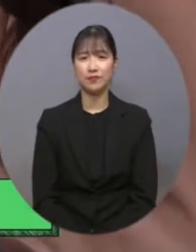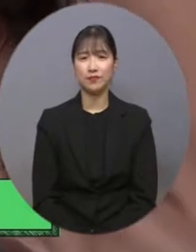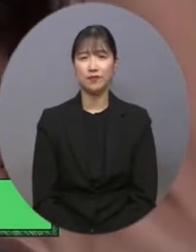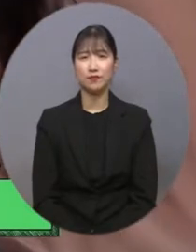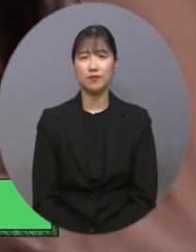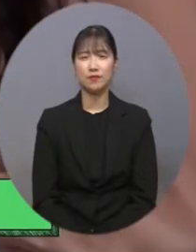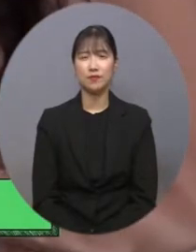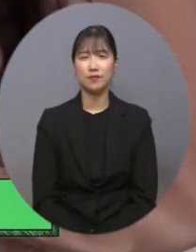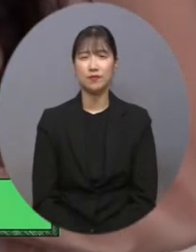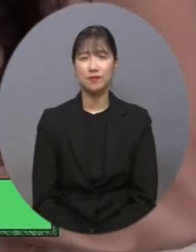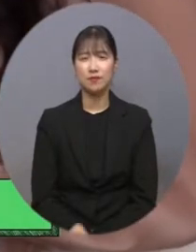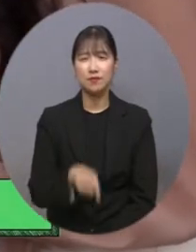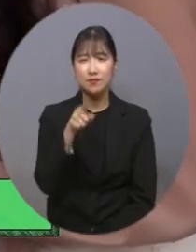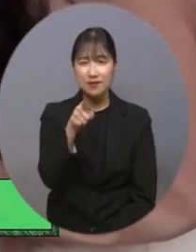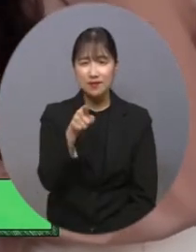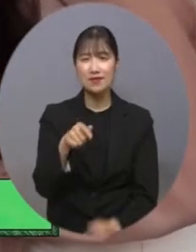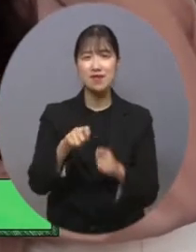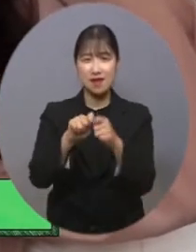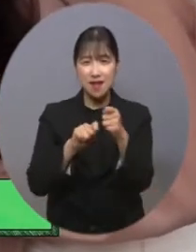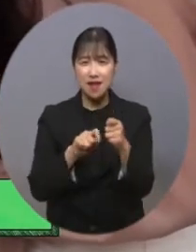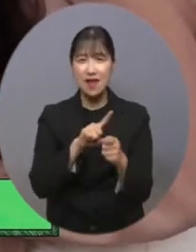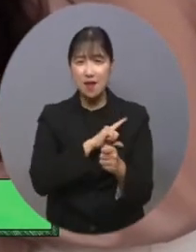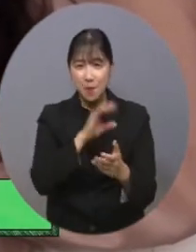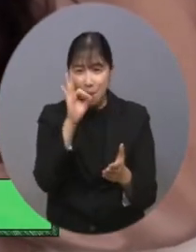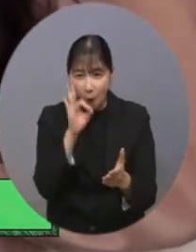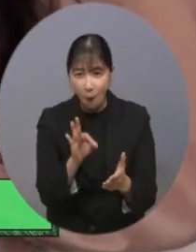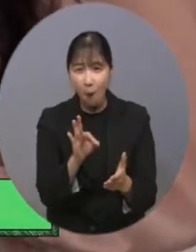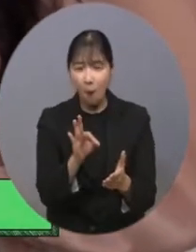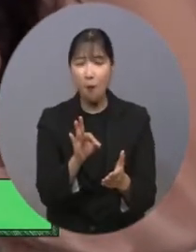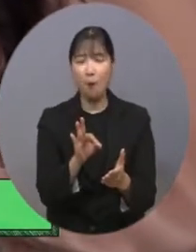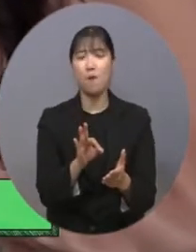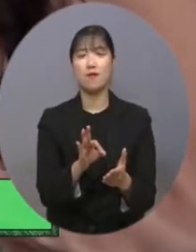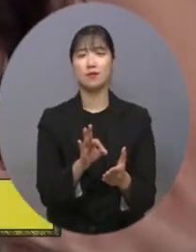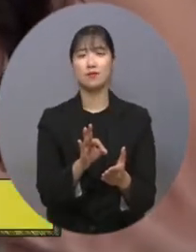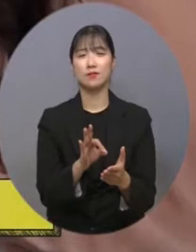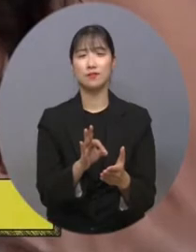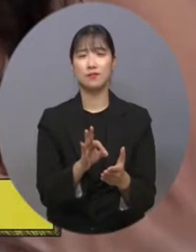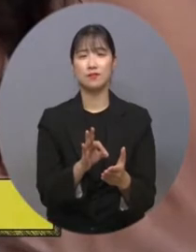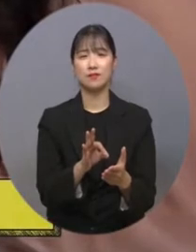요래 분리 잘라서 네. 이렇게 이름을 받으셔서.